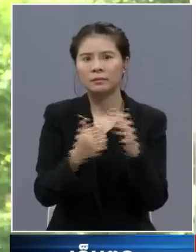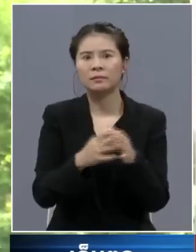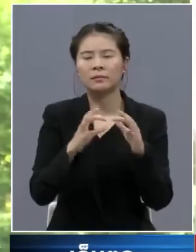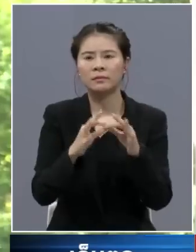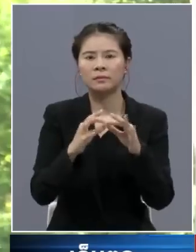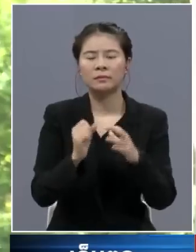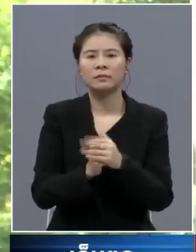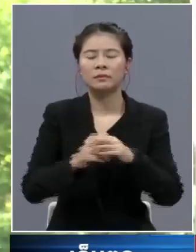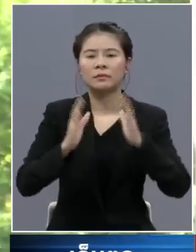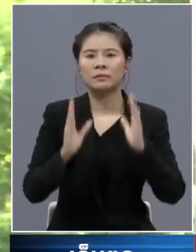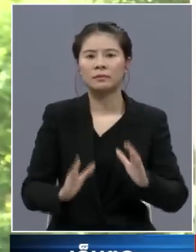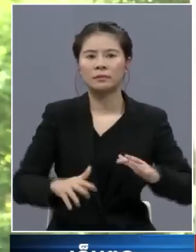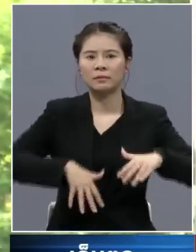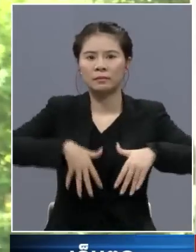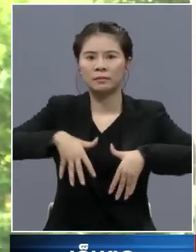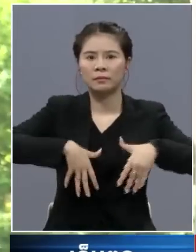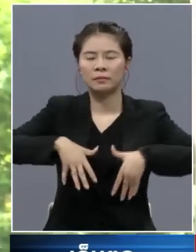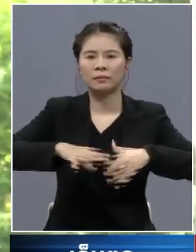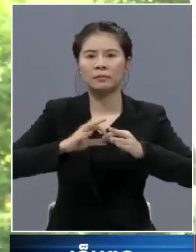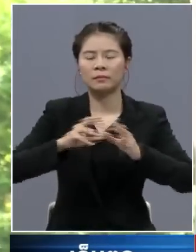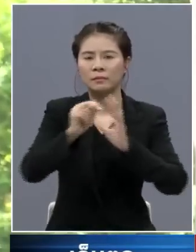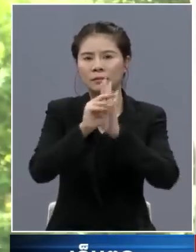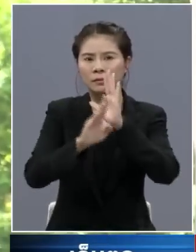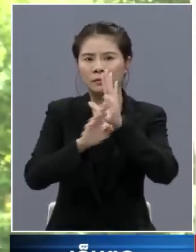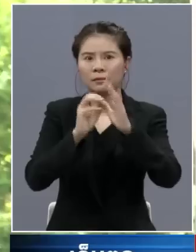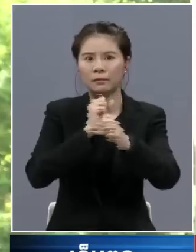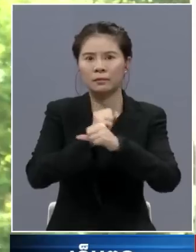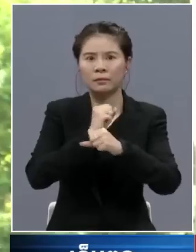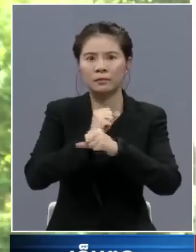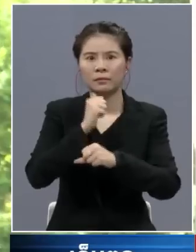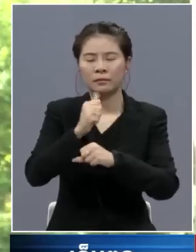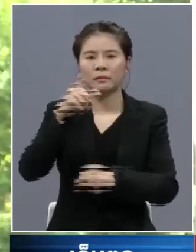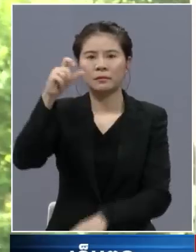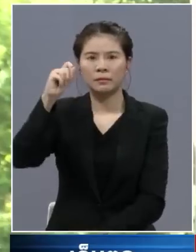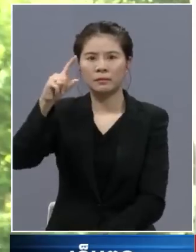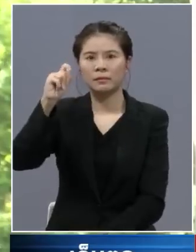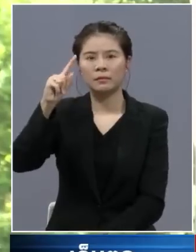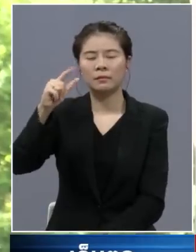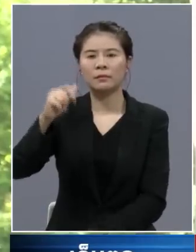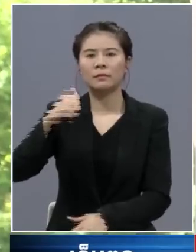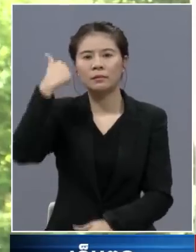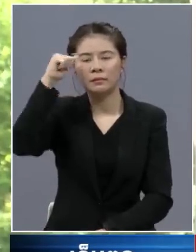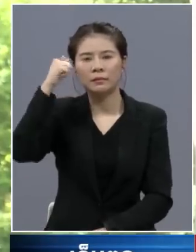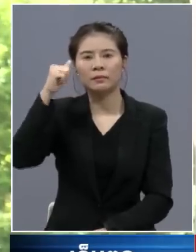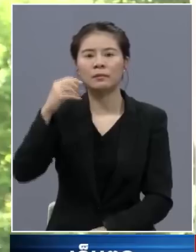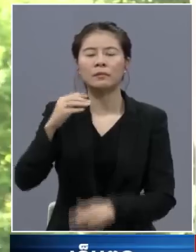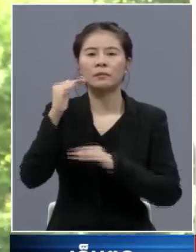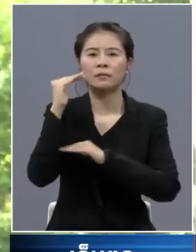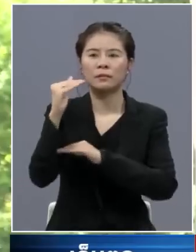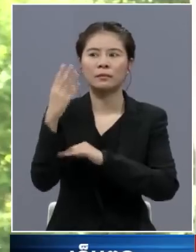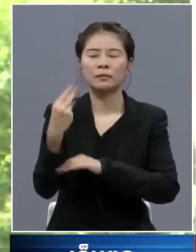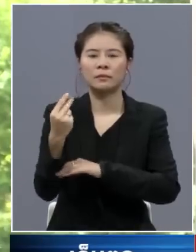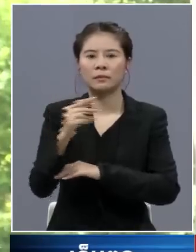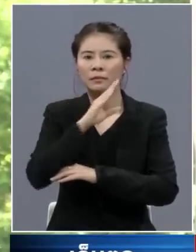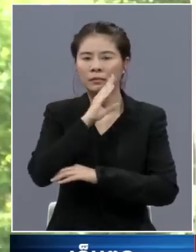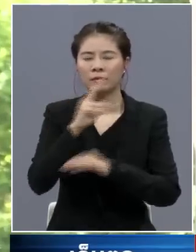ได้เพราะว่าประชาชนเลือกมาเพราะนโยบายที่ประกาศเอาไว้ว่าจะทำได้ในทันทีหรือว่าทำได้ภายในกี่วันกี่วันดังนั้นหากมี